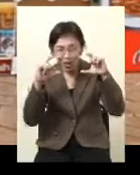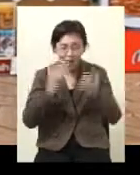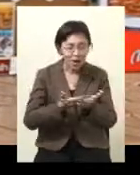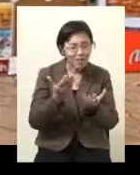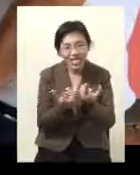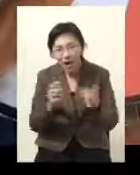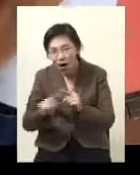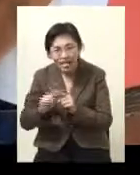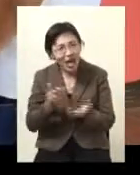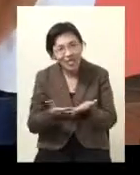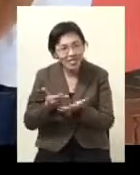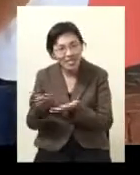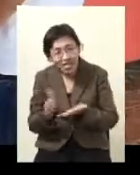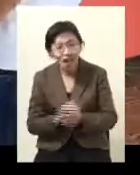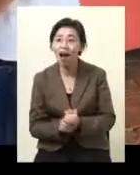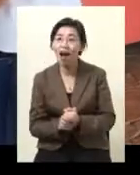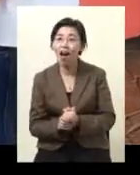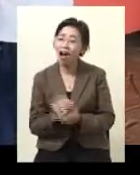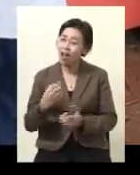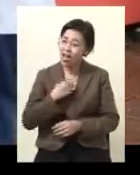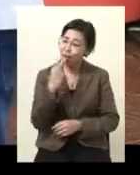ช้อปปิ้งกันครับผม หนูอยากจะดูอะไรลูก